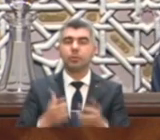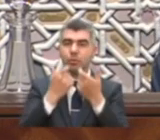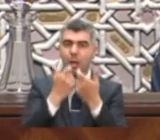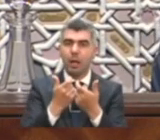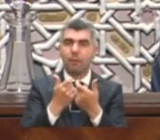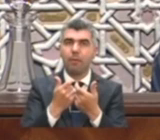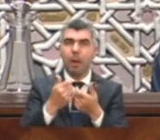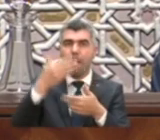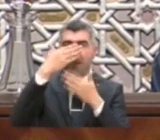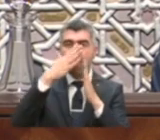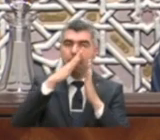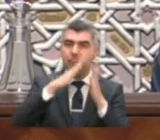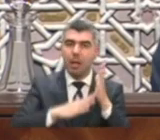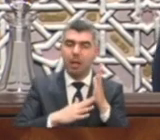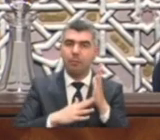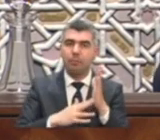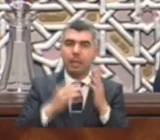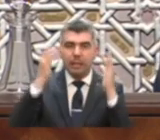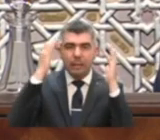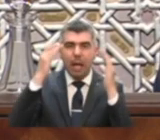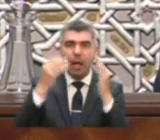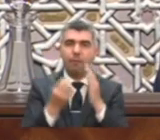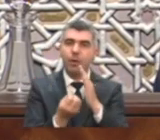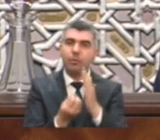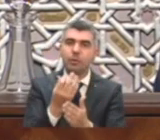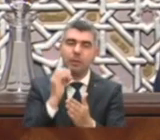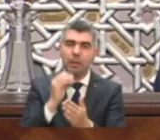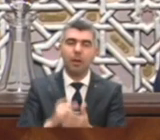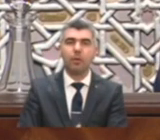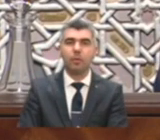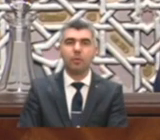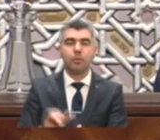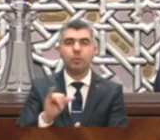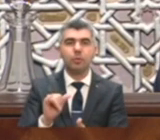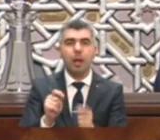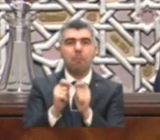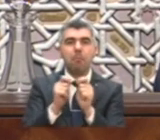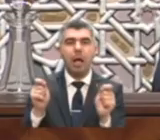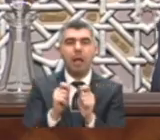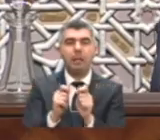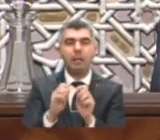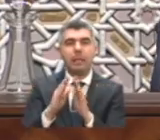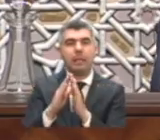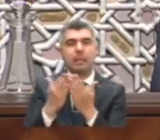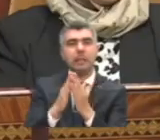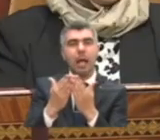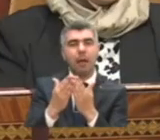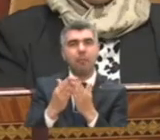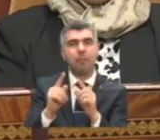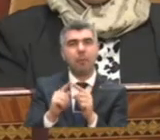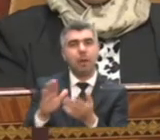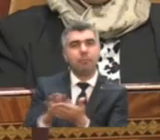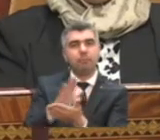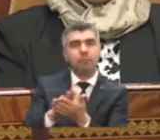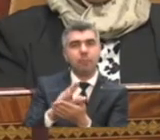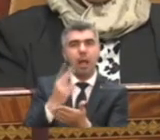شهدت بلادنا مؤخرا حدثا ثقافيا مميزا تمثل في تنظيم المعرض الدولي للكتاب والنشر في 2022